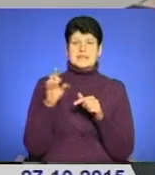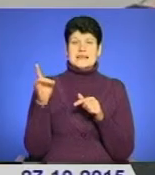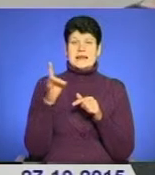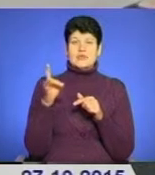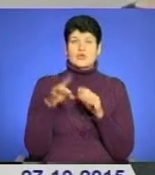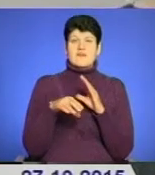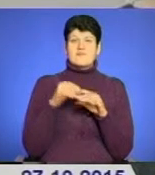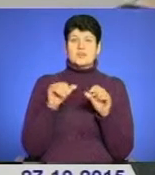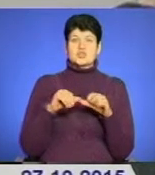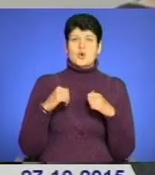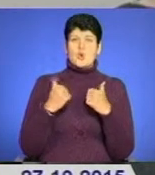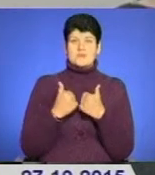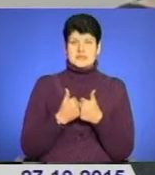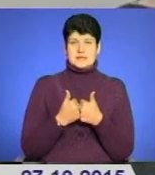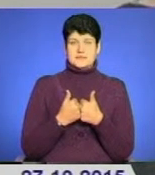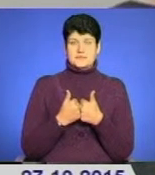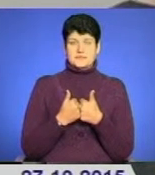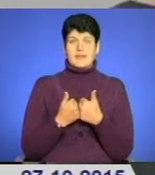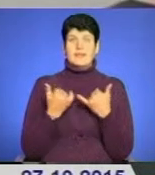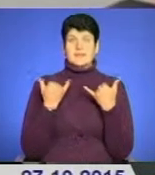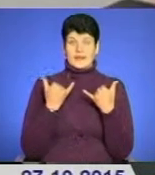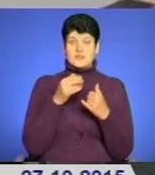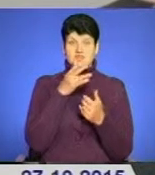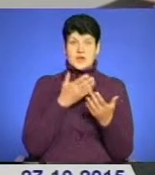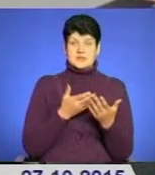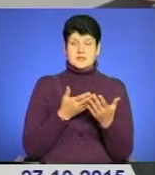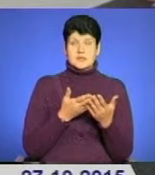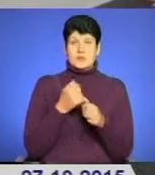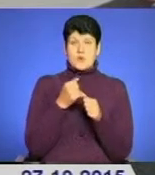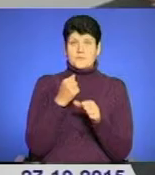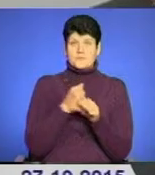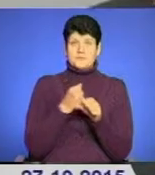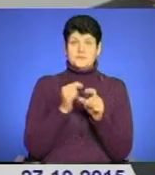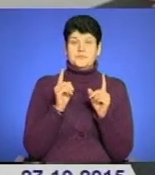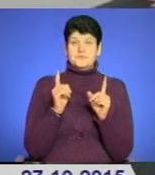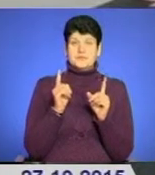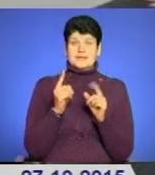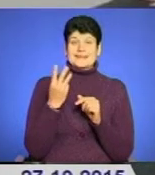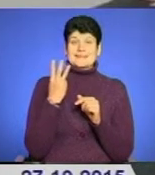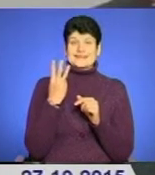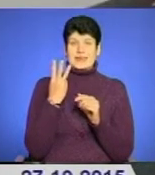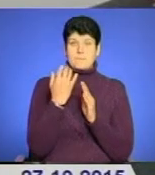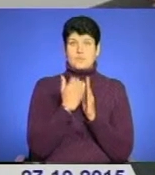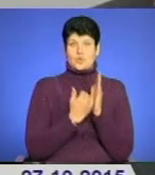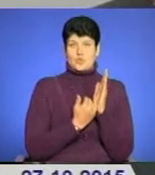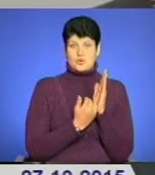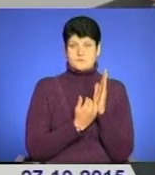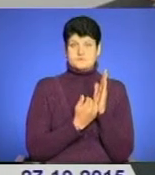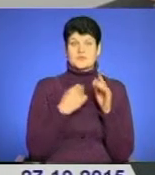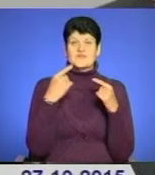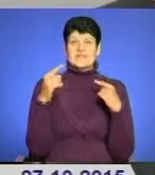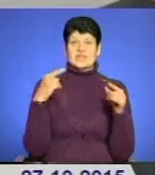районна виборча комісія. На даний час опрацьовано тільки 3 протоколи. В